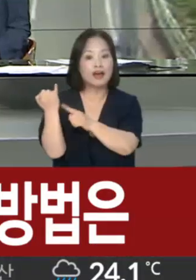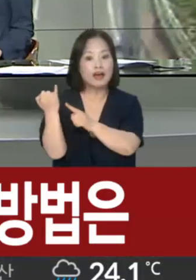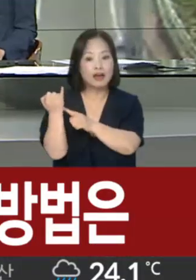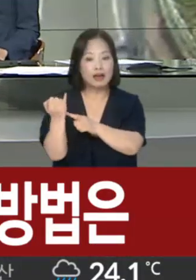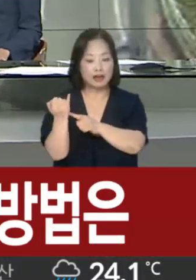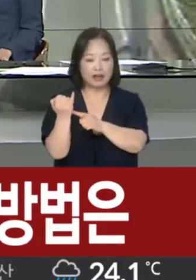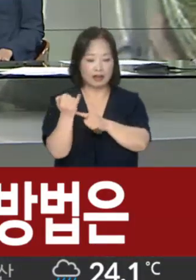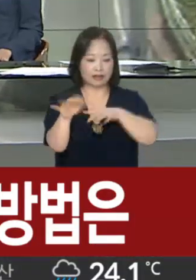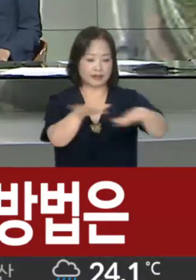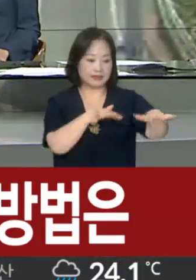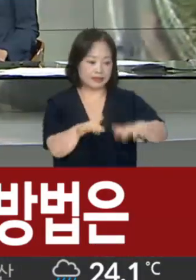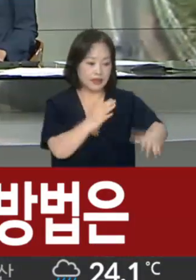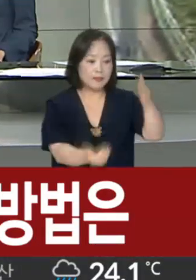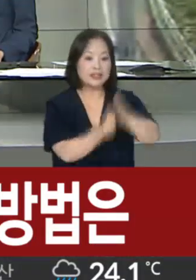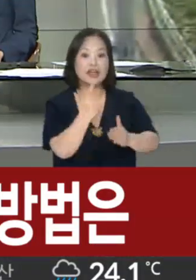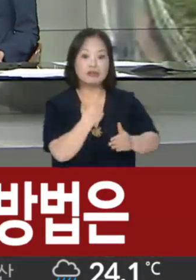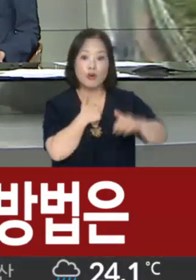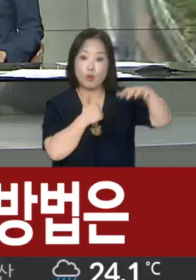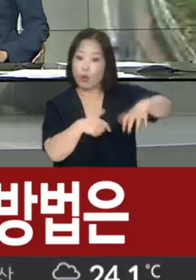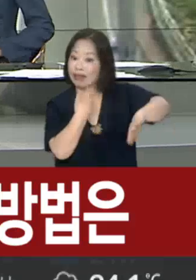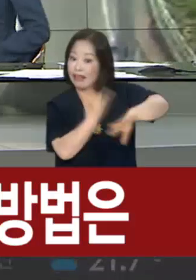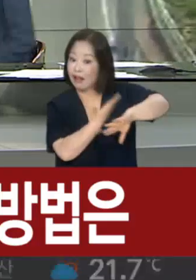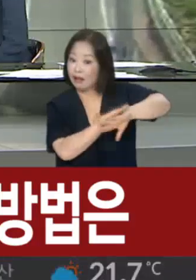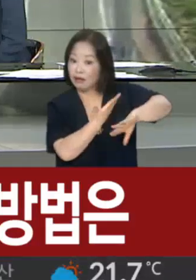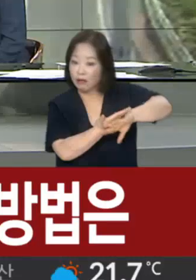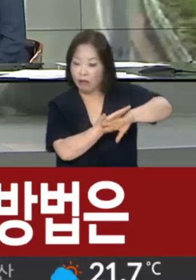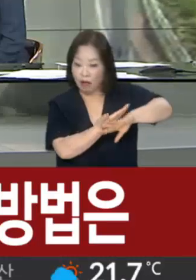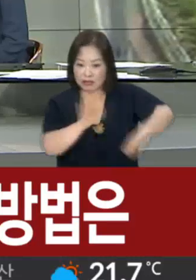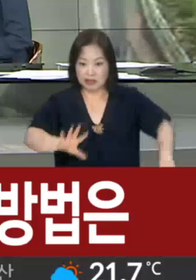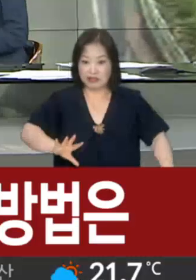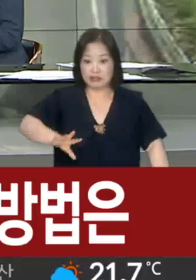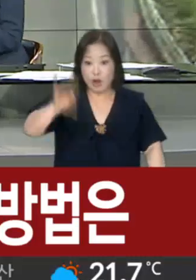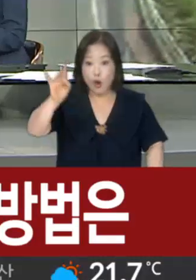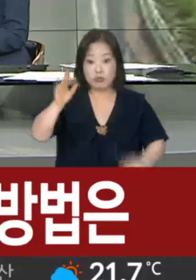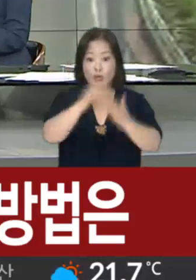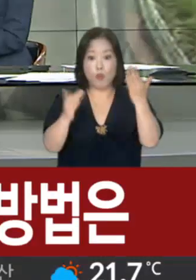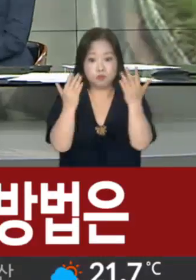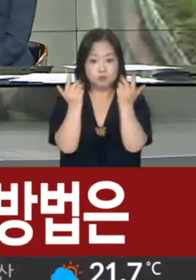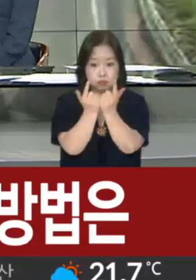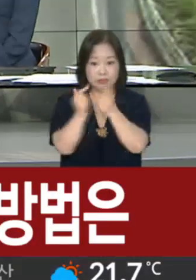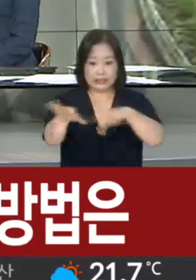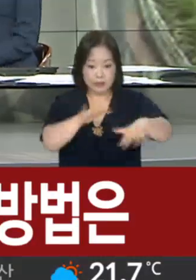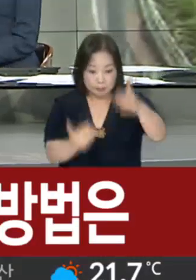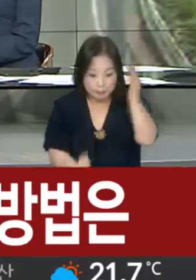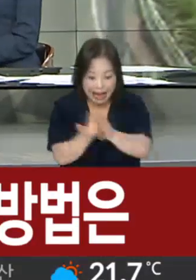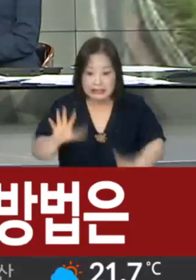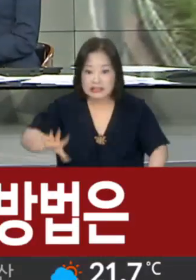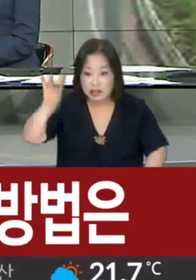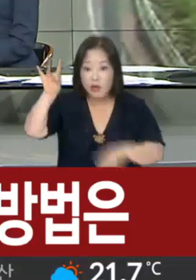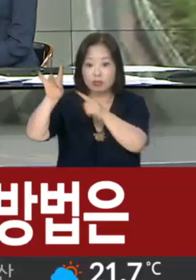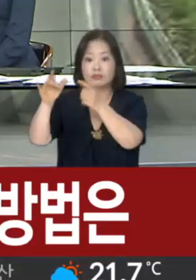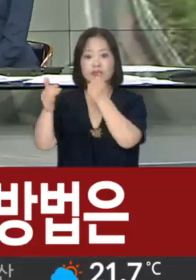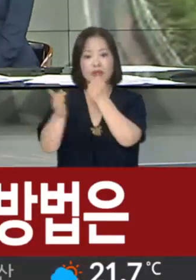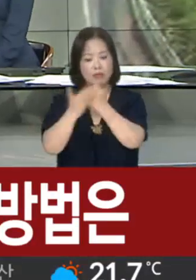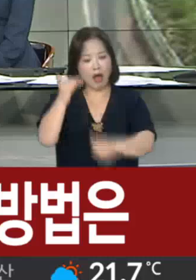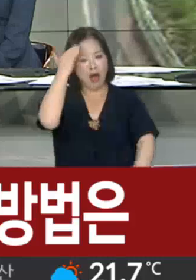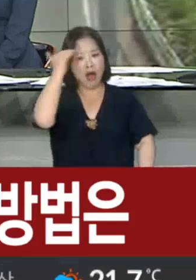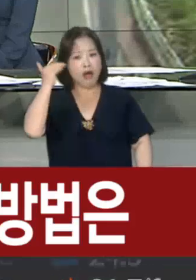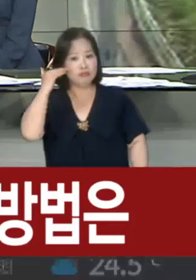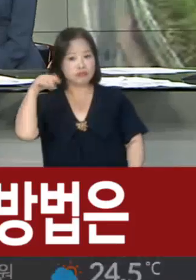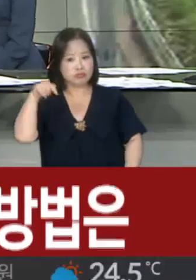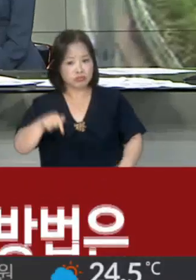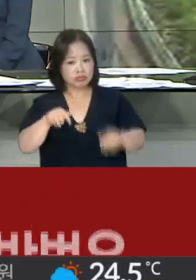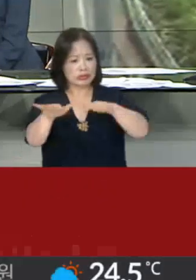자주 났던 지역과는 조금 다르게 이번에는 전북에서 발생을 했는데요. 오늘을 계기로 이제 한반도도 지진의 안전지대가 아니다